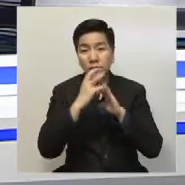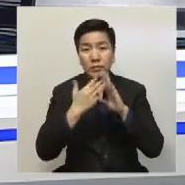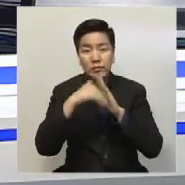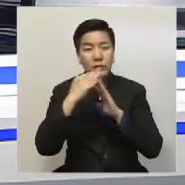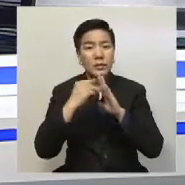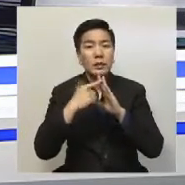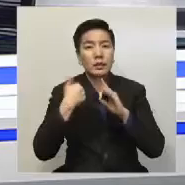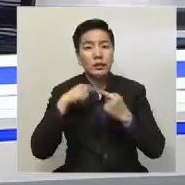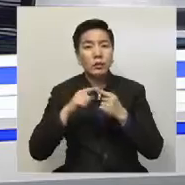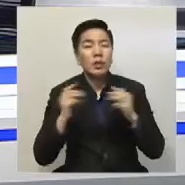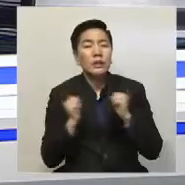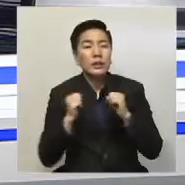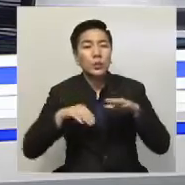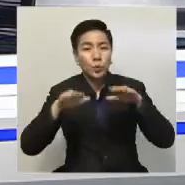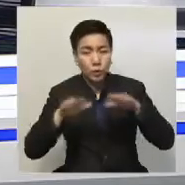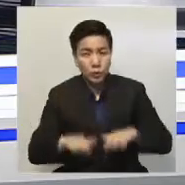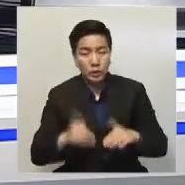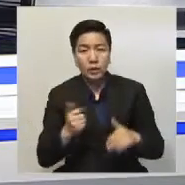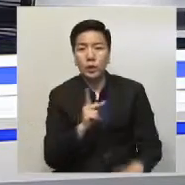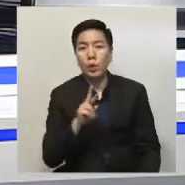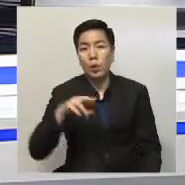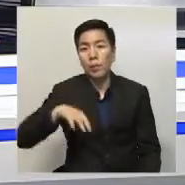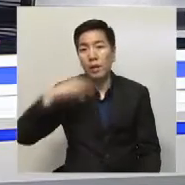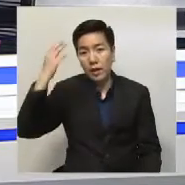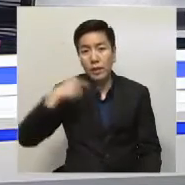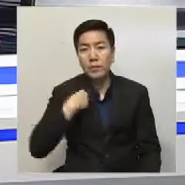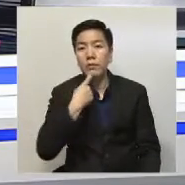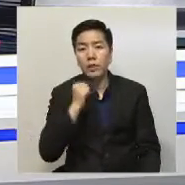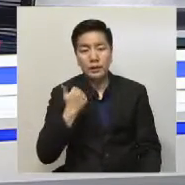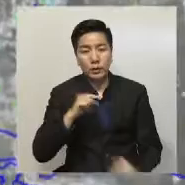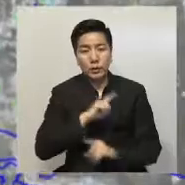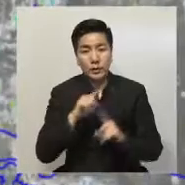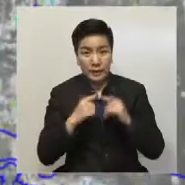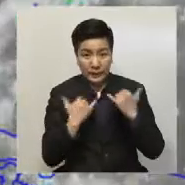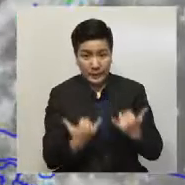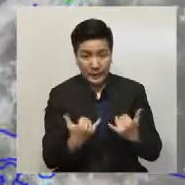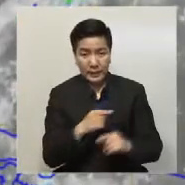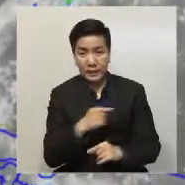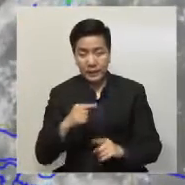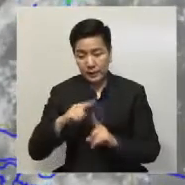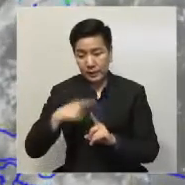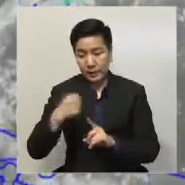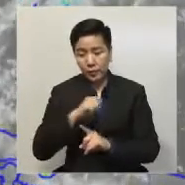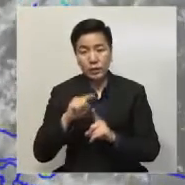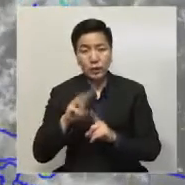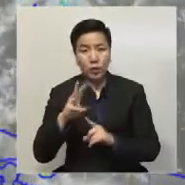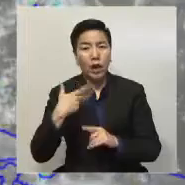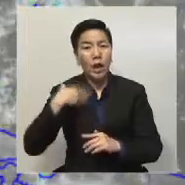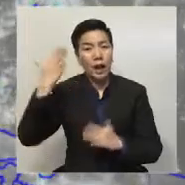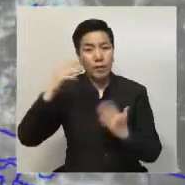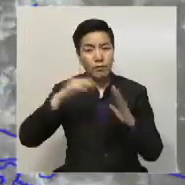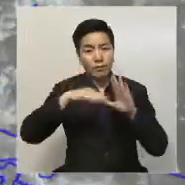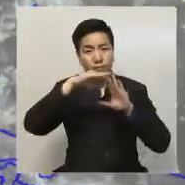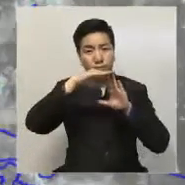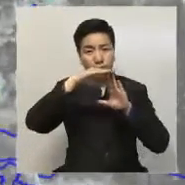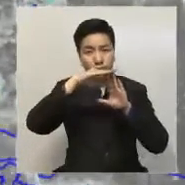กไปเลยค่ะว่าอุณหภูมิก็จะลดลงด้วยโดยกรมอุตุนิยมวิทยารายงานว่าในช่วงวันนี้จนถึงวันที่6ตุลาคมร่องมรสุ